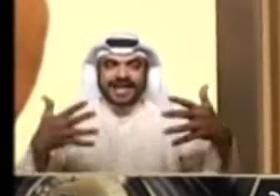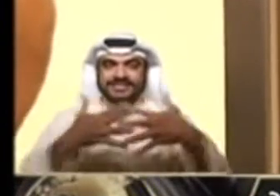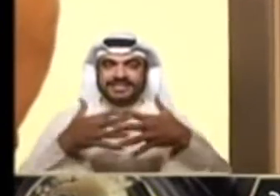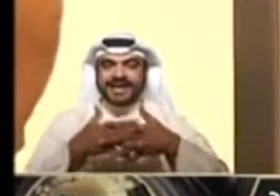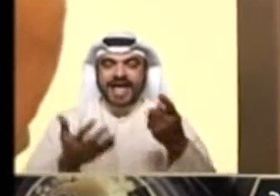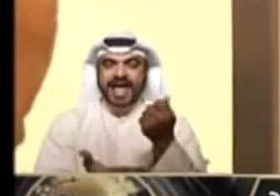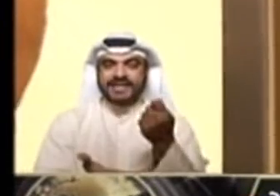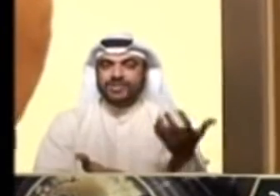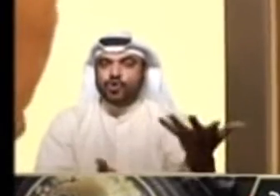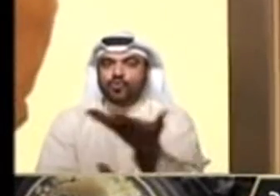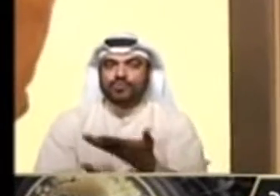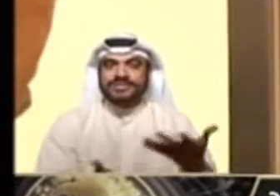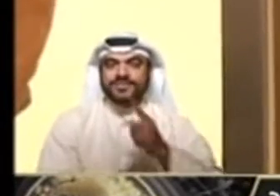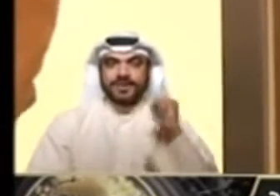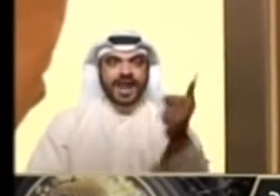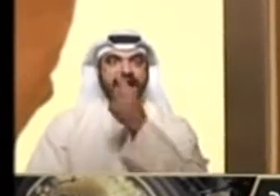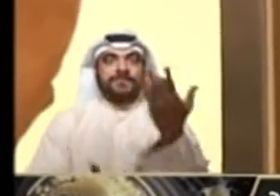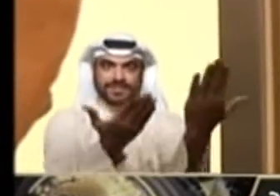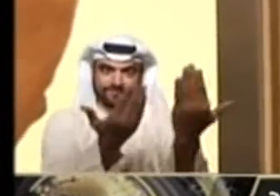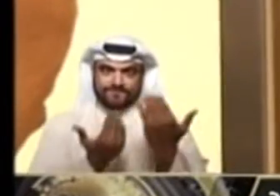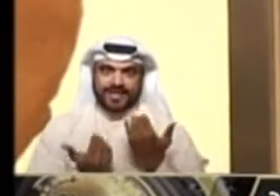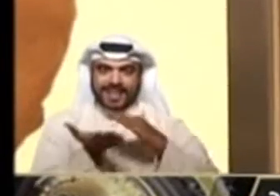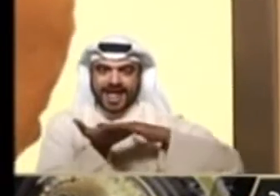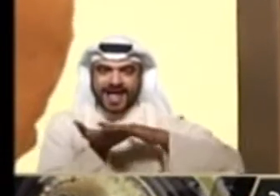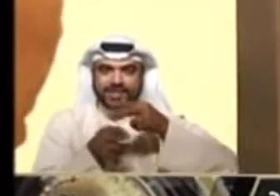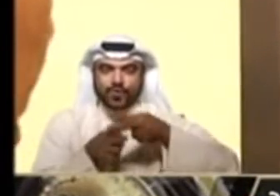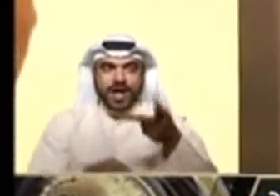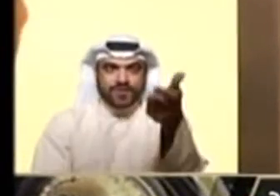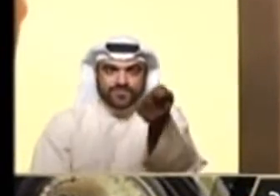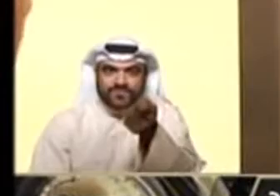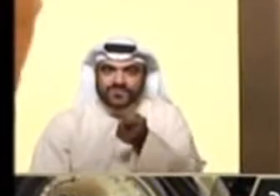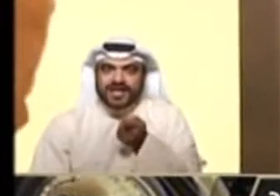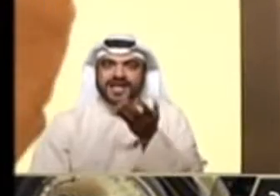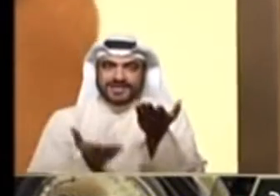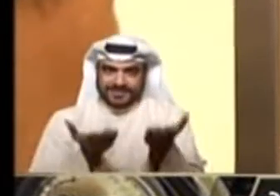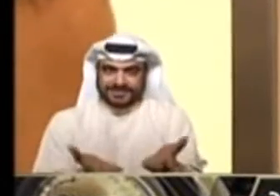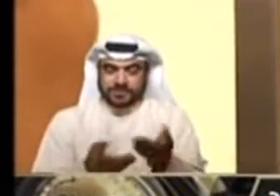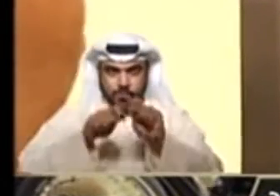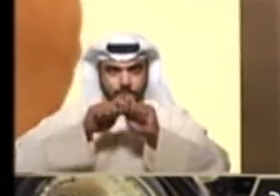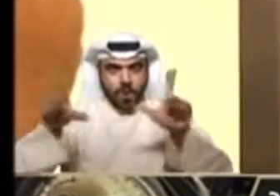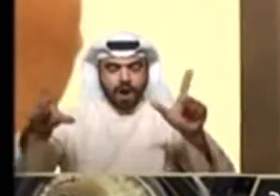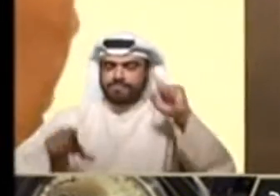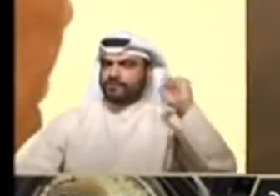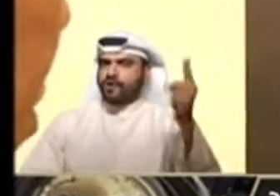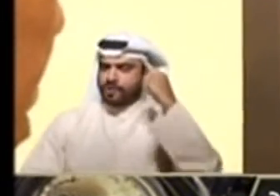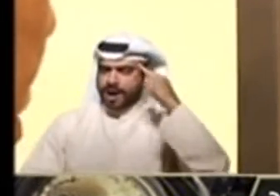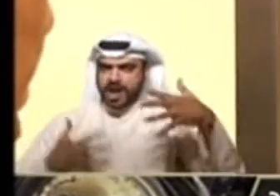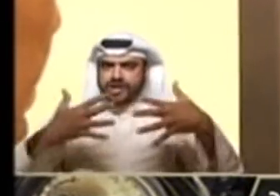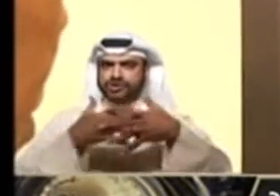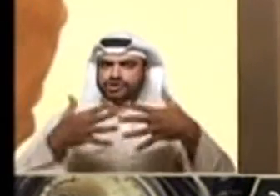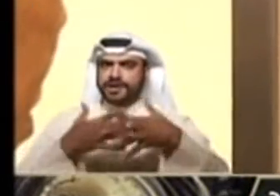للمستثمر العالمي بأن هناك شركات جديرة للاستثمار عريقة لها وجود لها